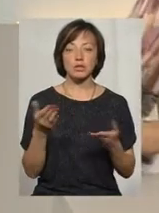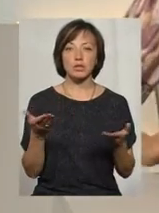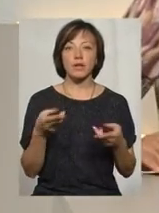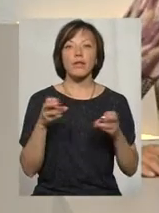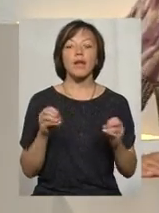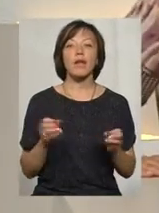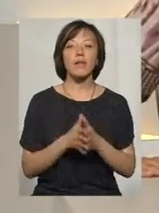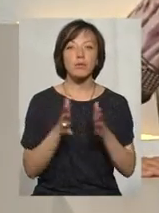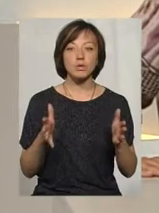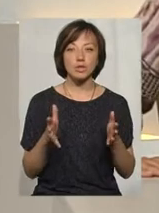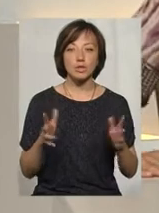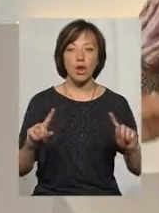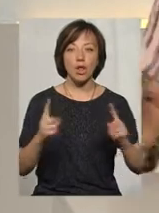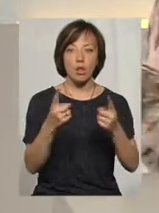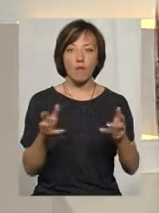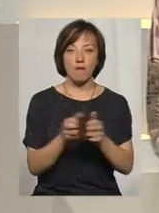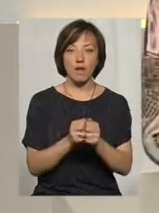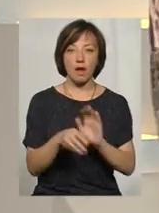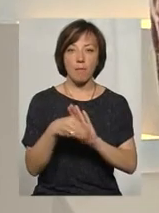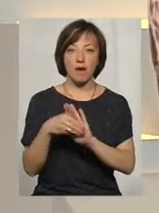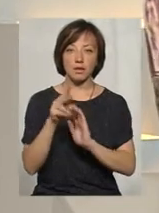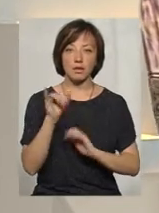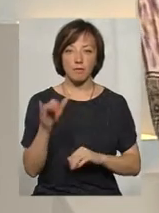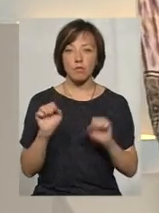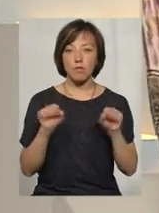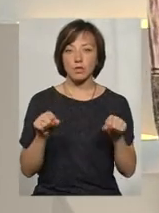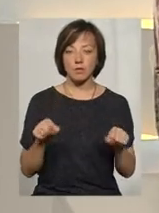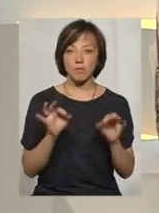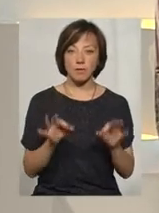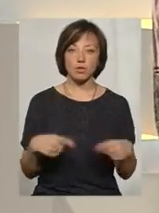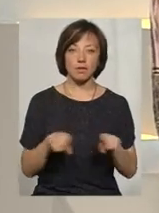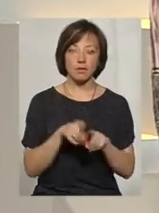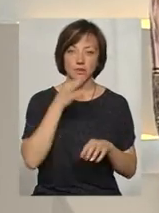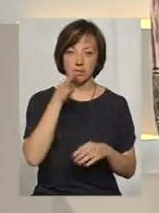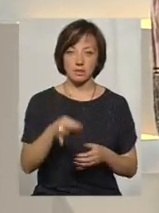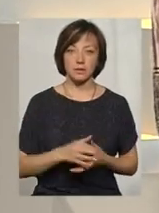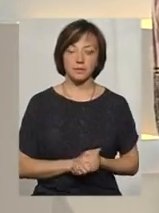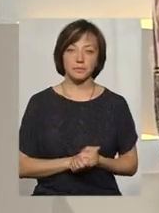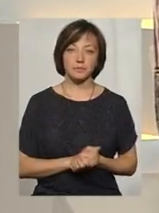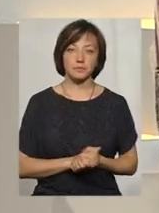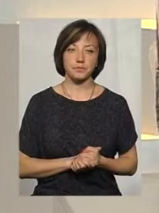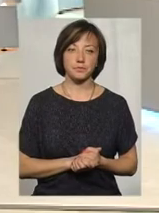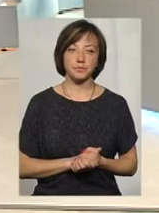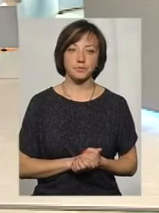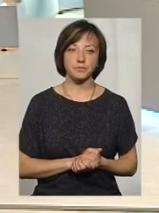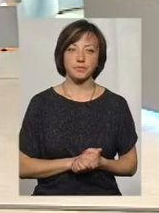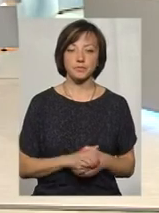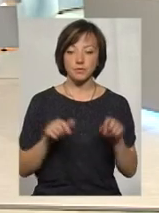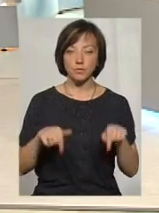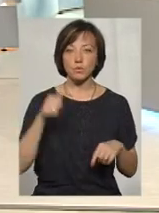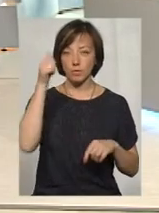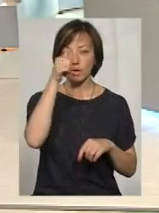Або де найбільше ловлять хабарників, можливо правильніше так сказати. В поточному році